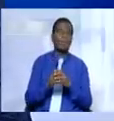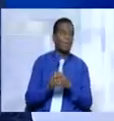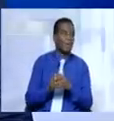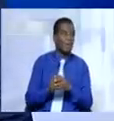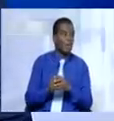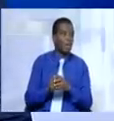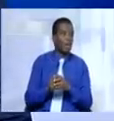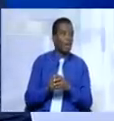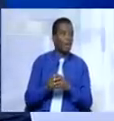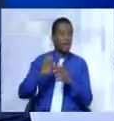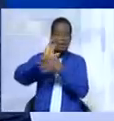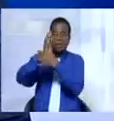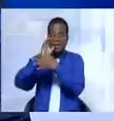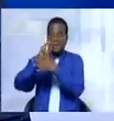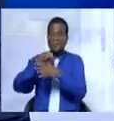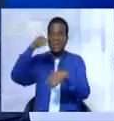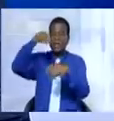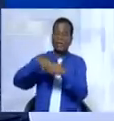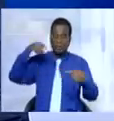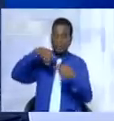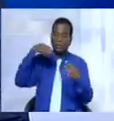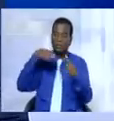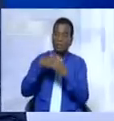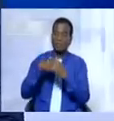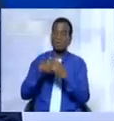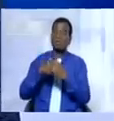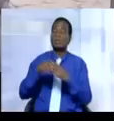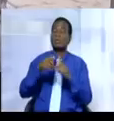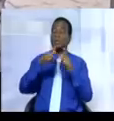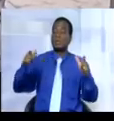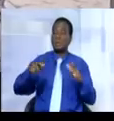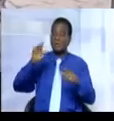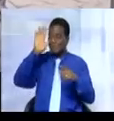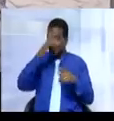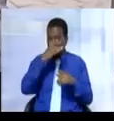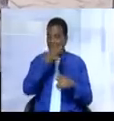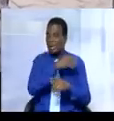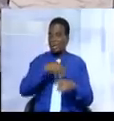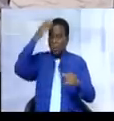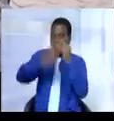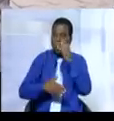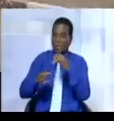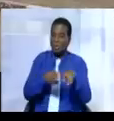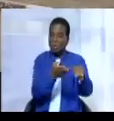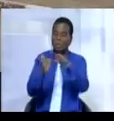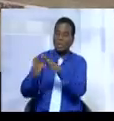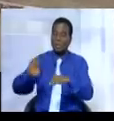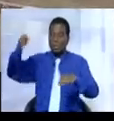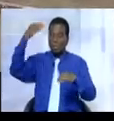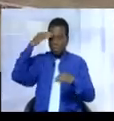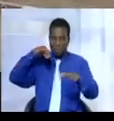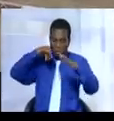Et en image, dans le cadre de la lutte contre le grand banditisme et le phénomène des coupeurs de route, le ministre d'État,